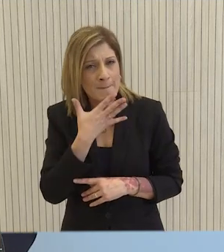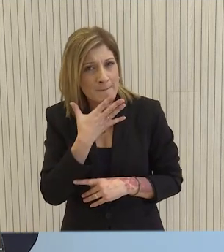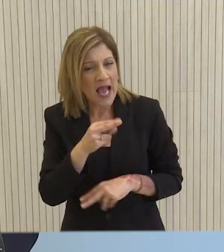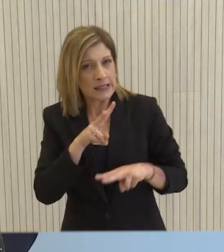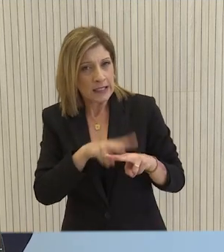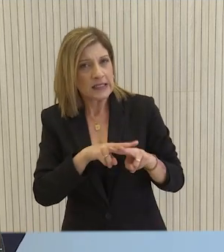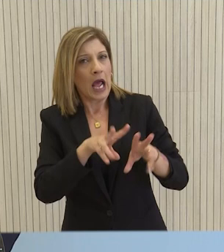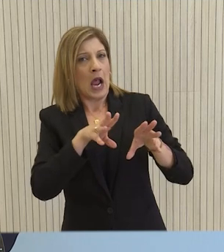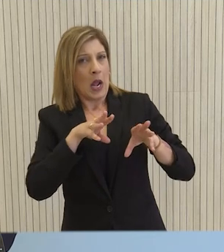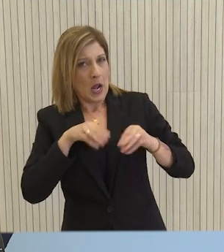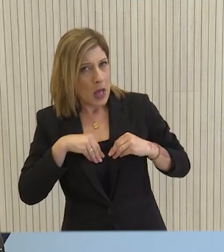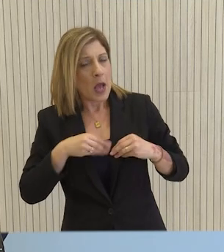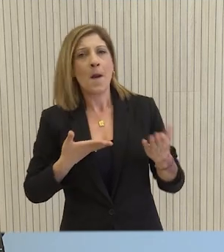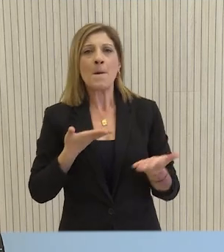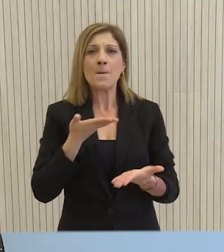επίσημη